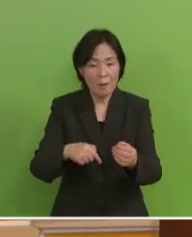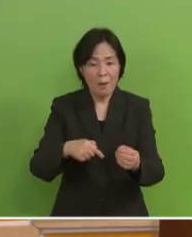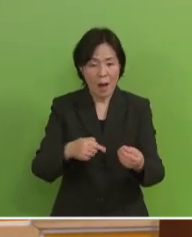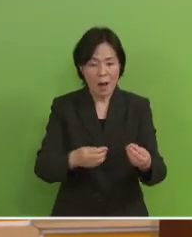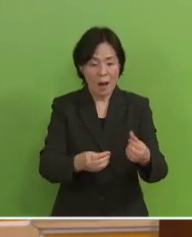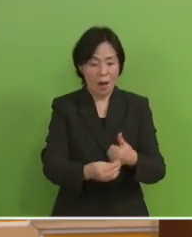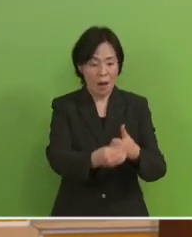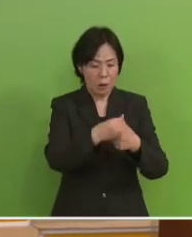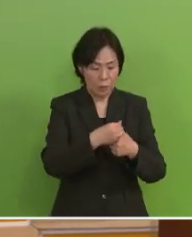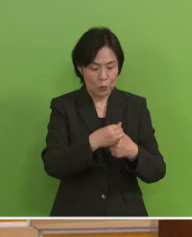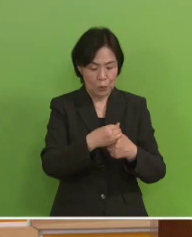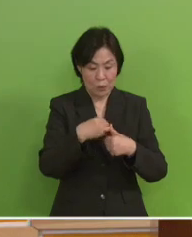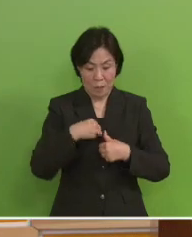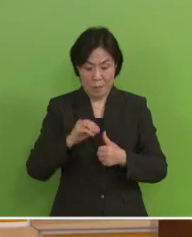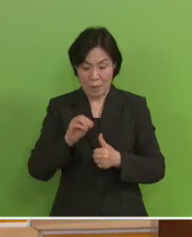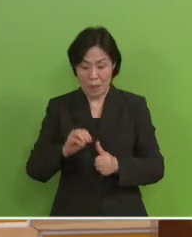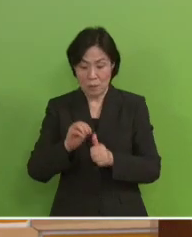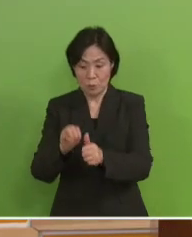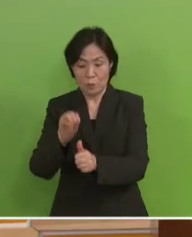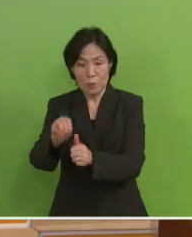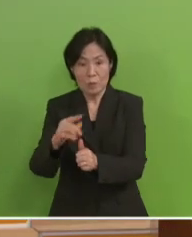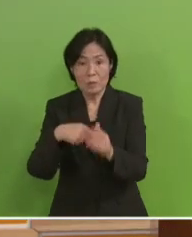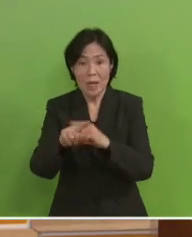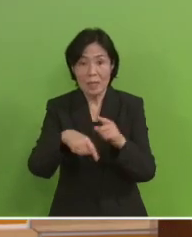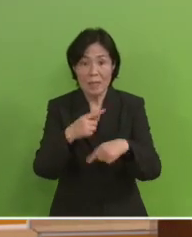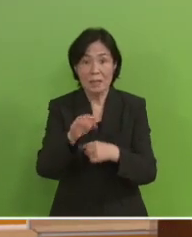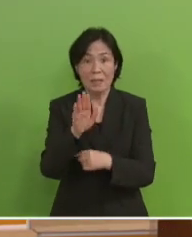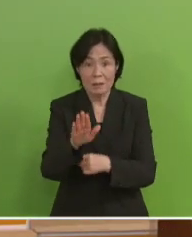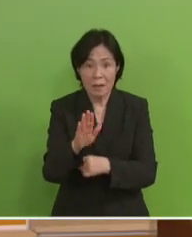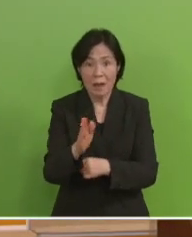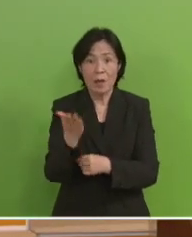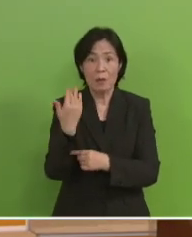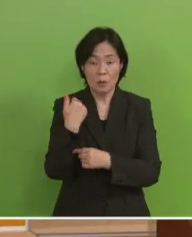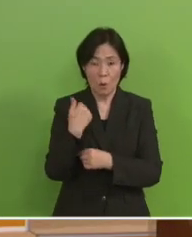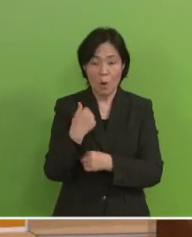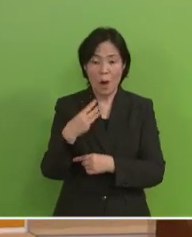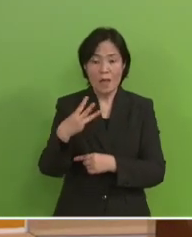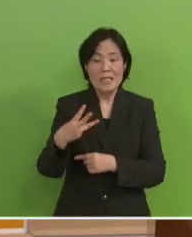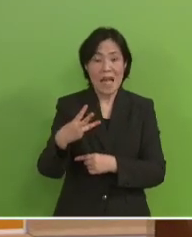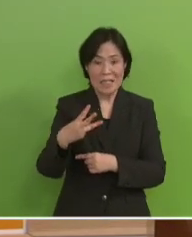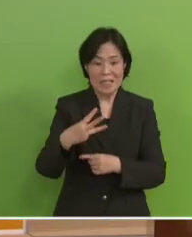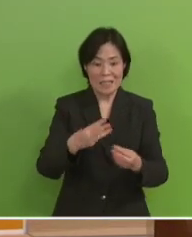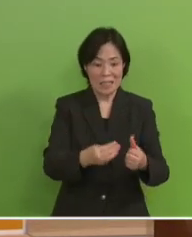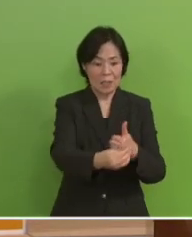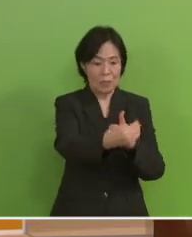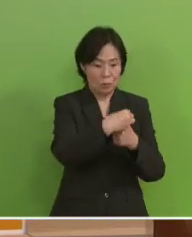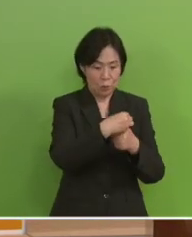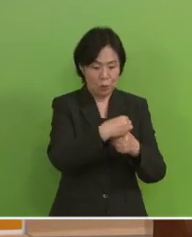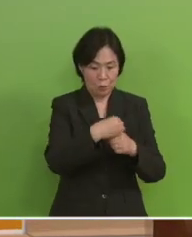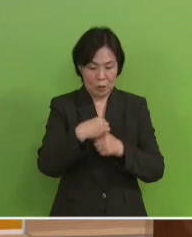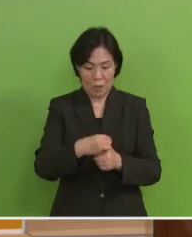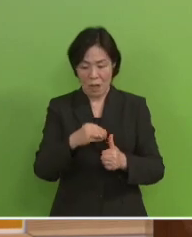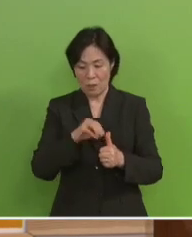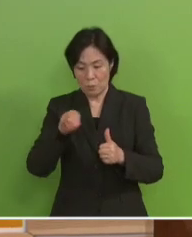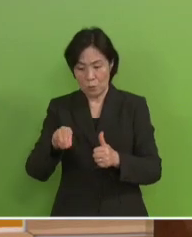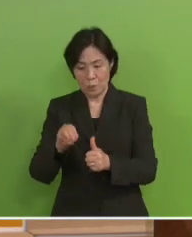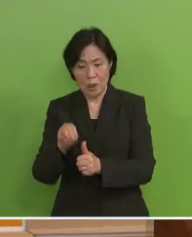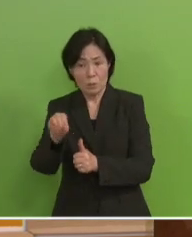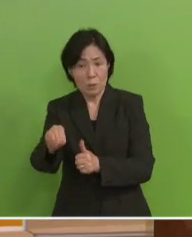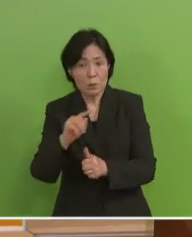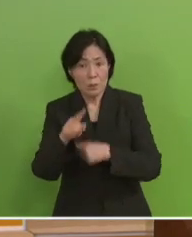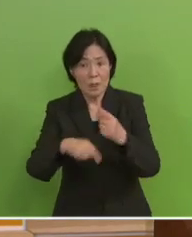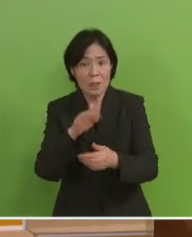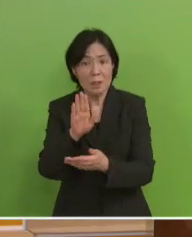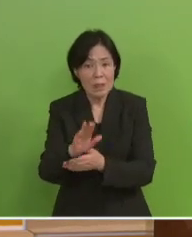がま続いているというようなお話もありましたが今日あの先ほど3次感染のというお話がありました83時間際は取っ